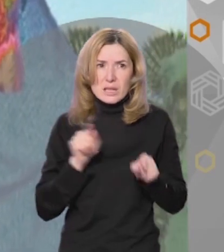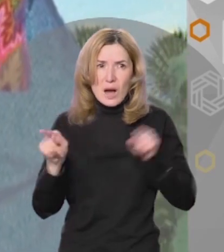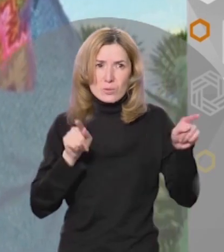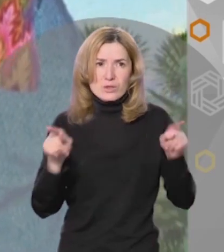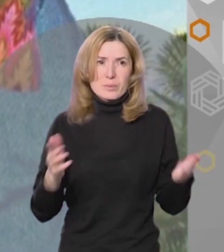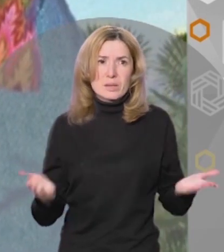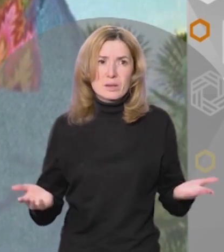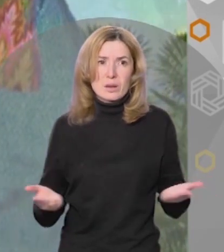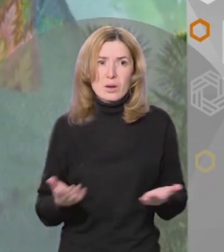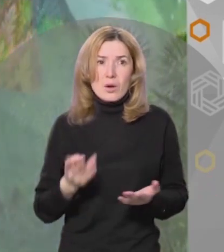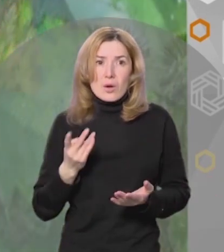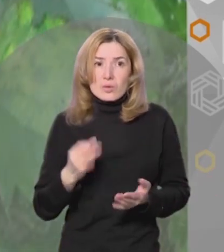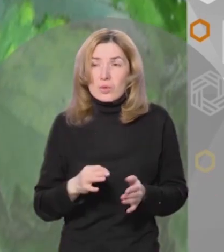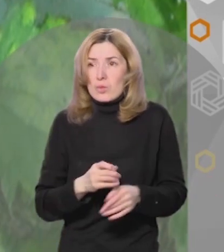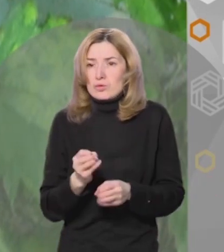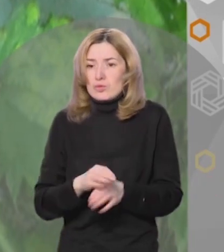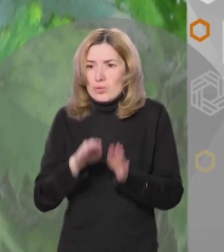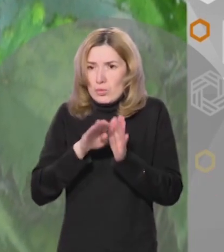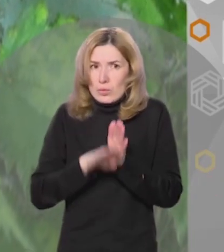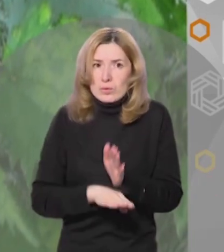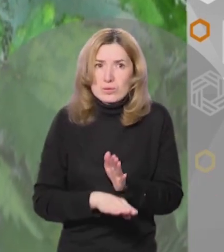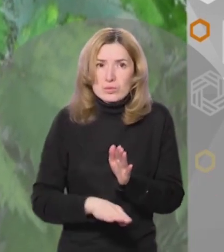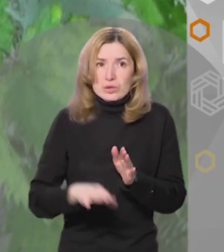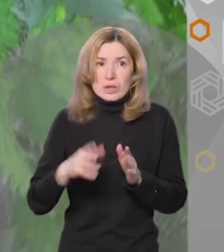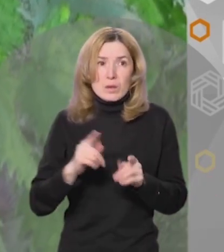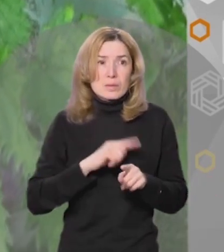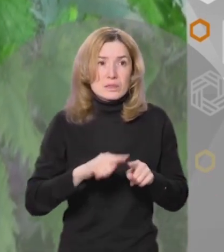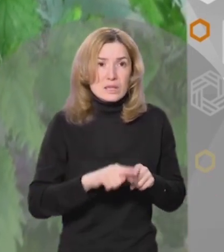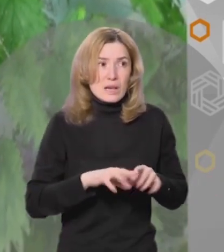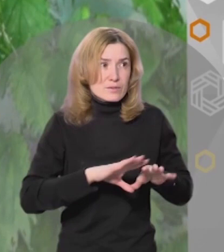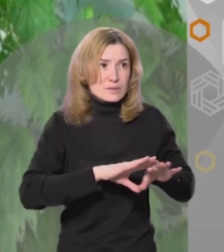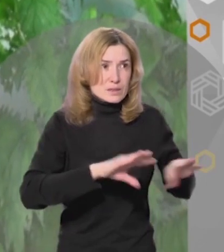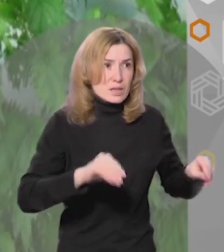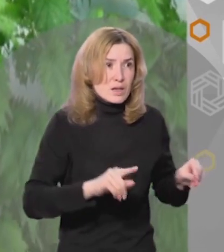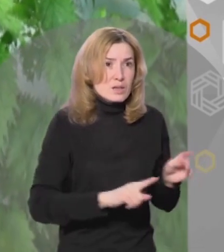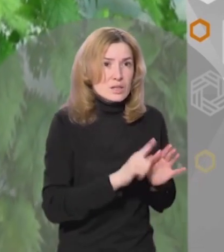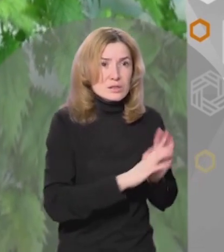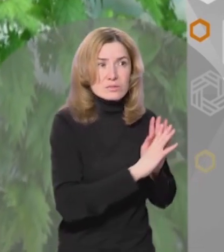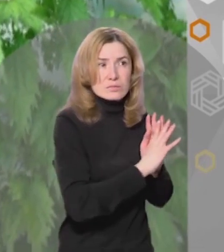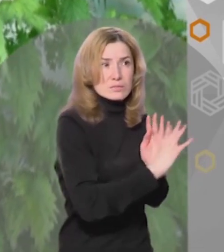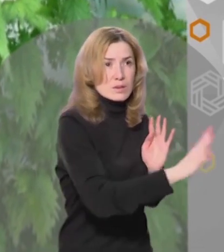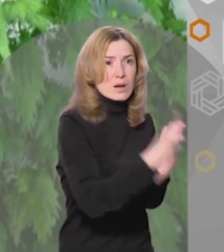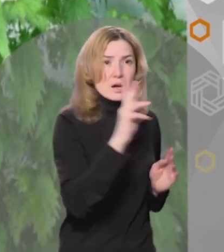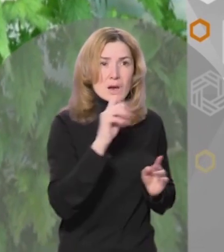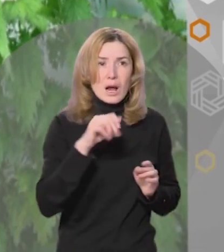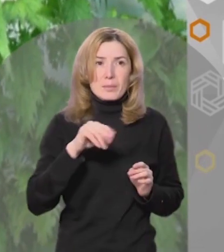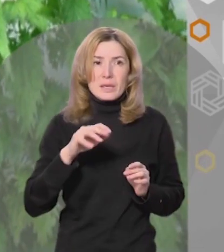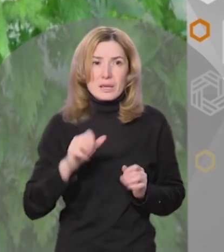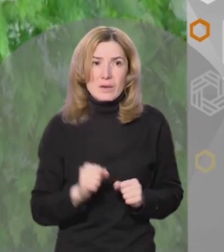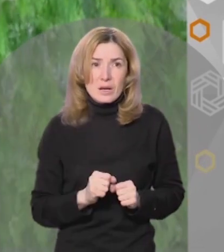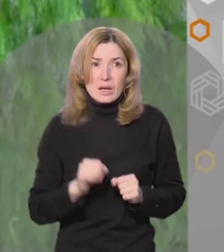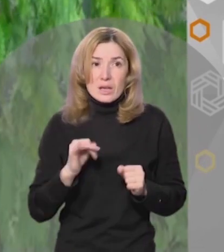колючками. Но гуще всех и быстрее всех в саду вырастала